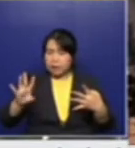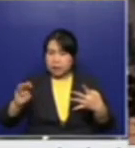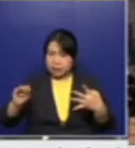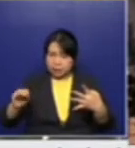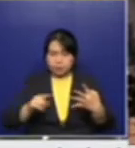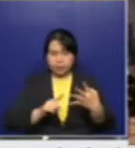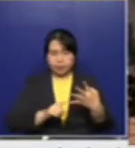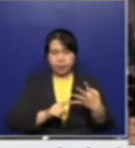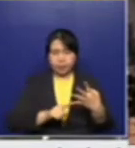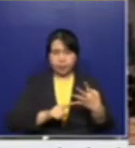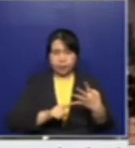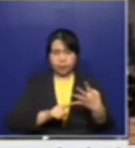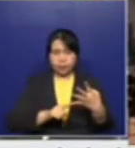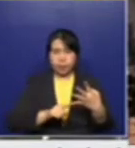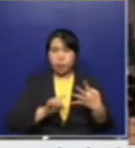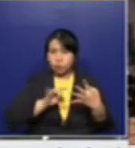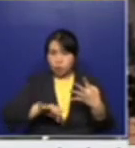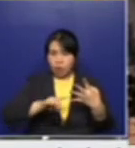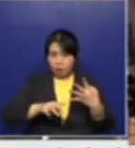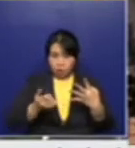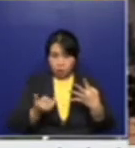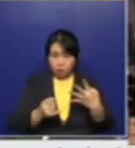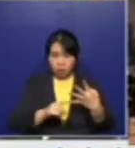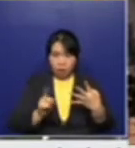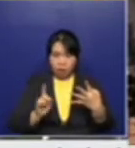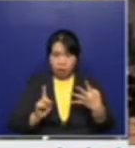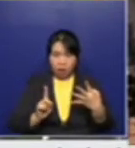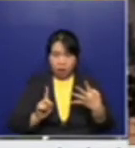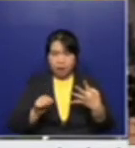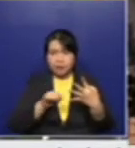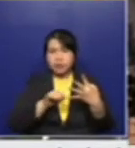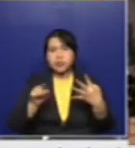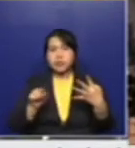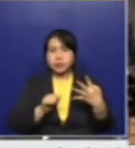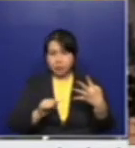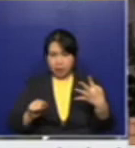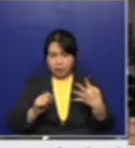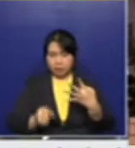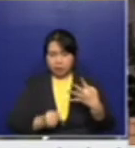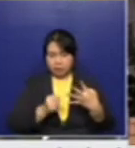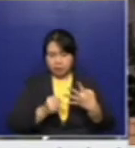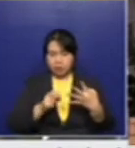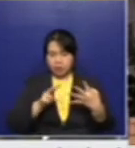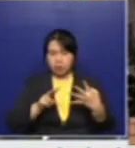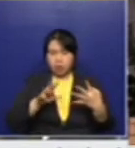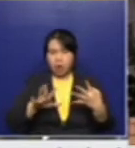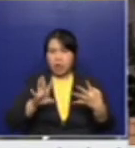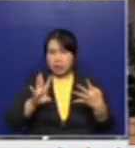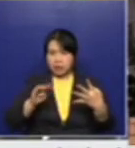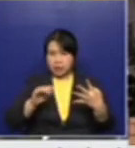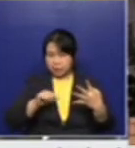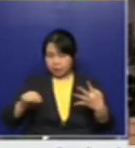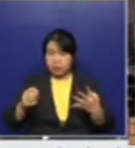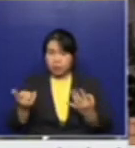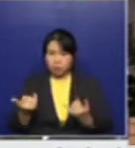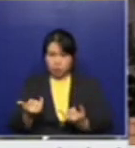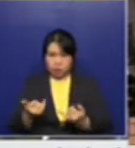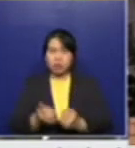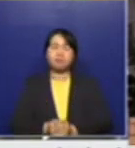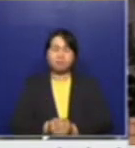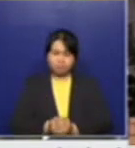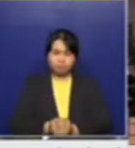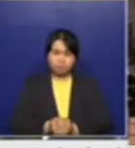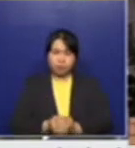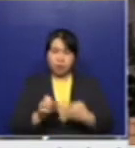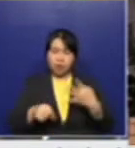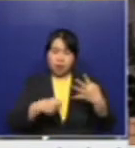และเจเนเรชั่นสุดท้ายที่เรากำลังดูคือเจเนเรชั่น Z ก็คือ2140จนถึงปัจจุบัน